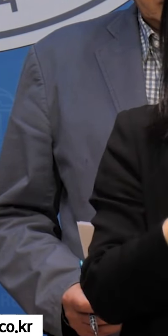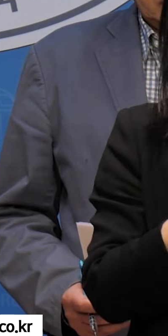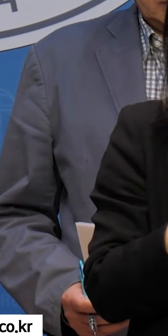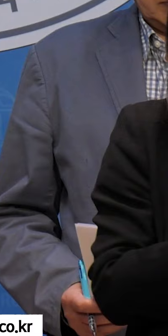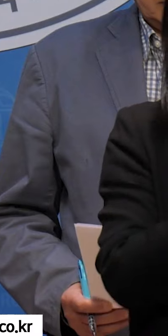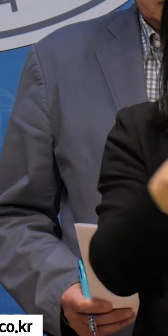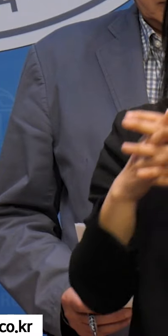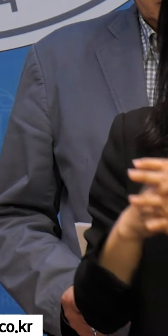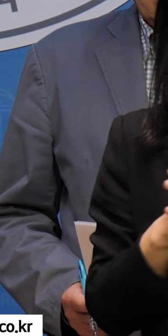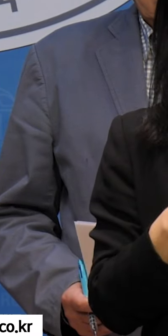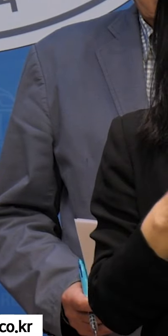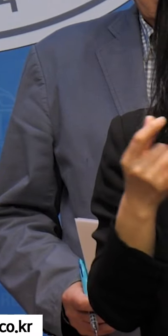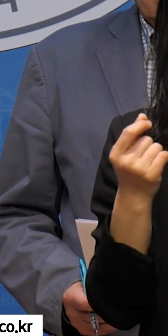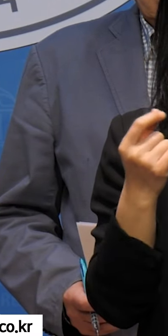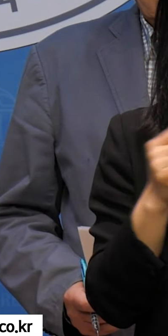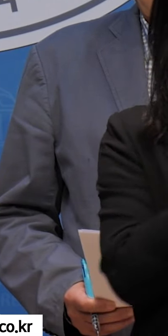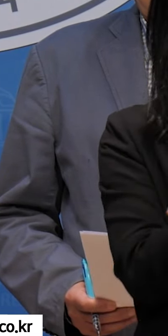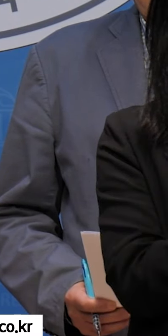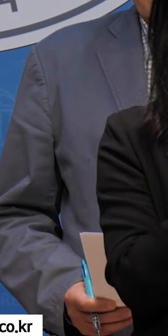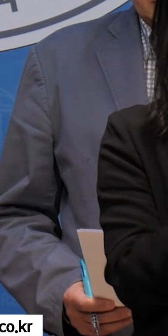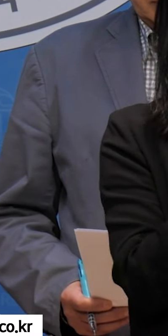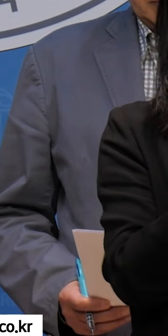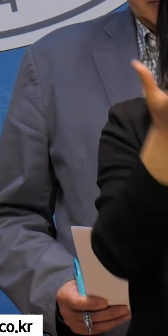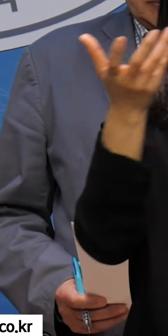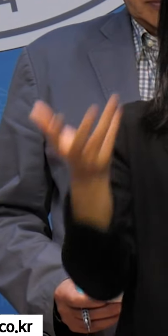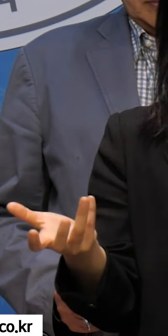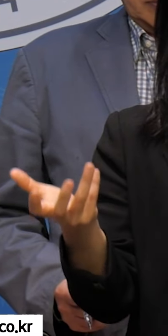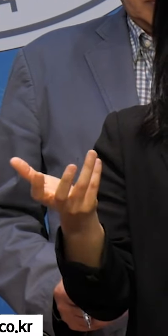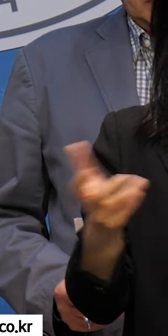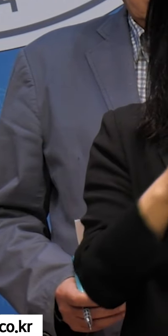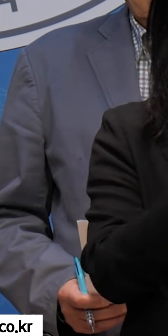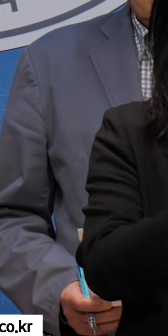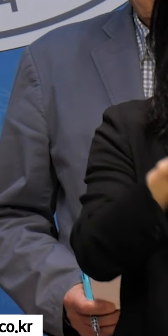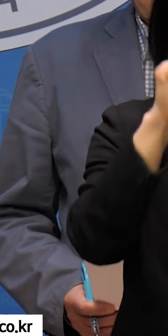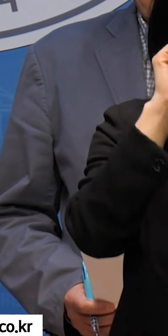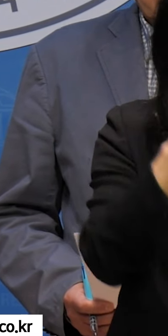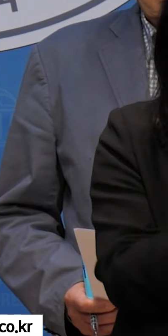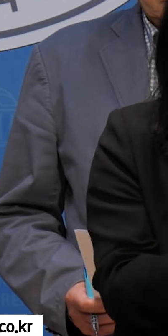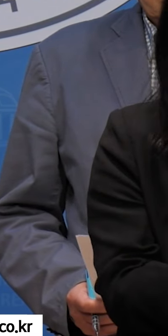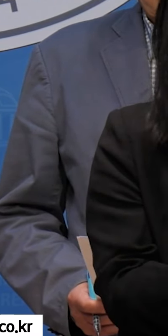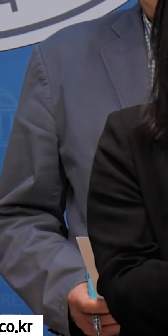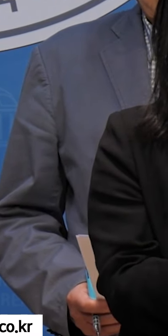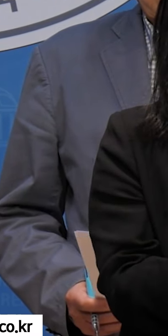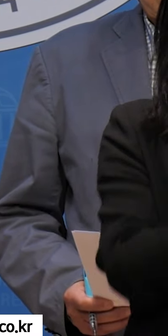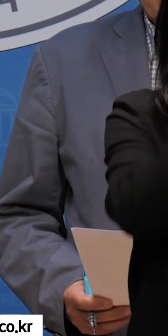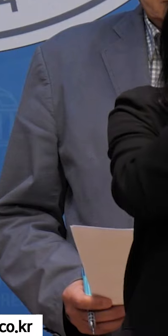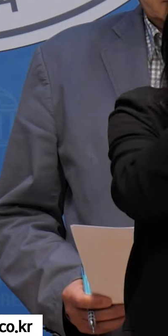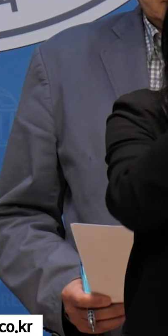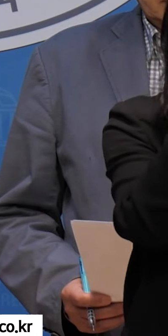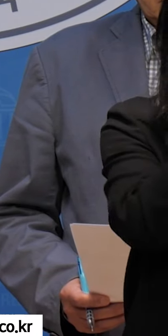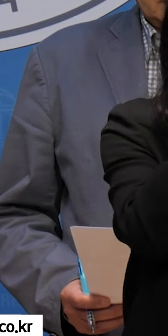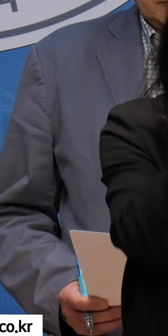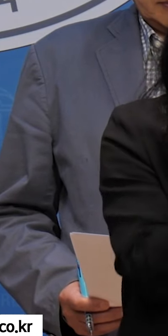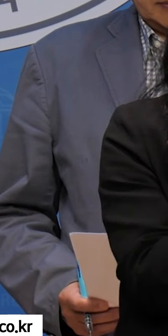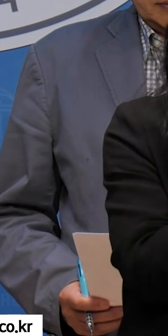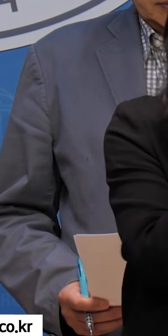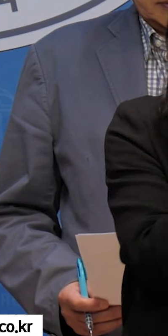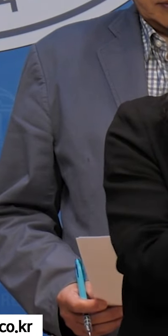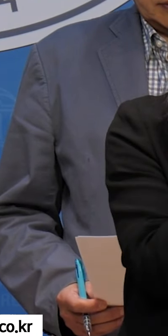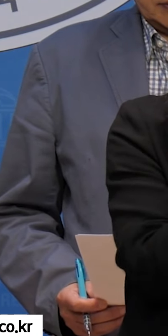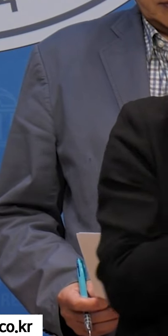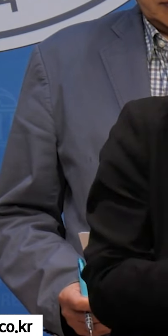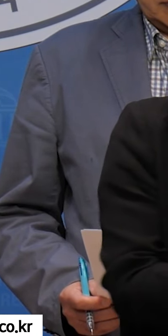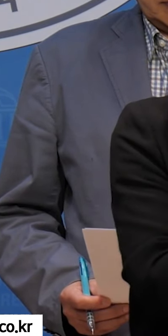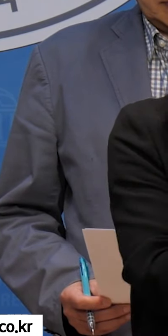연방제에 준하는 분권, 지역이 주도하는 분권형 균형발전, 지방시대를 통한